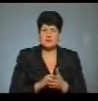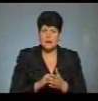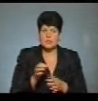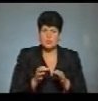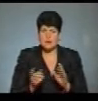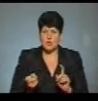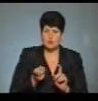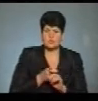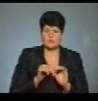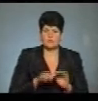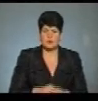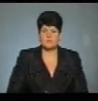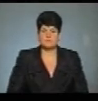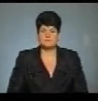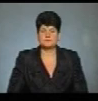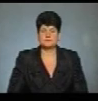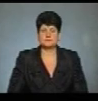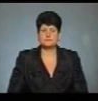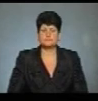долучив до справи.